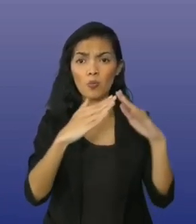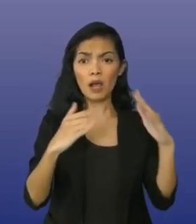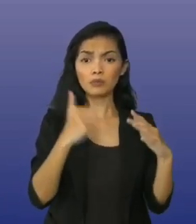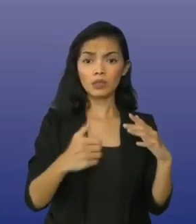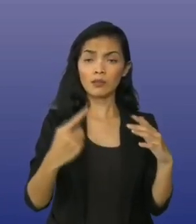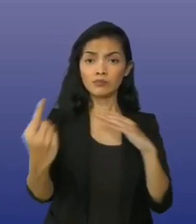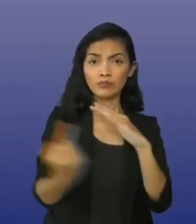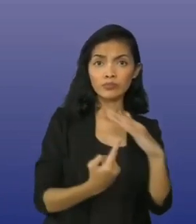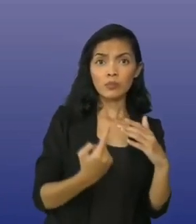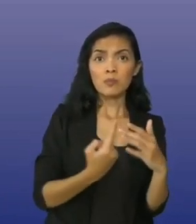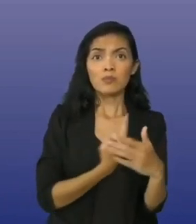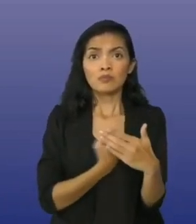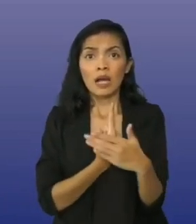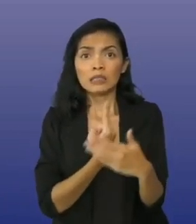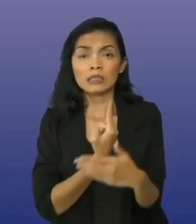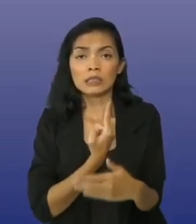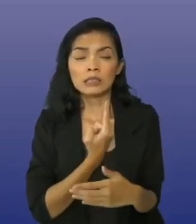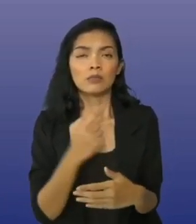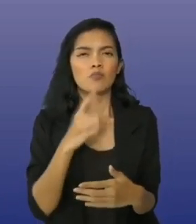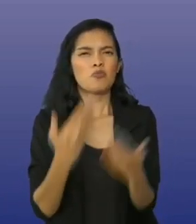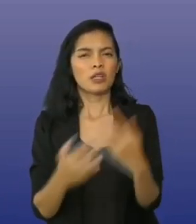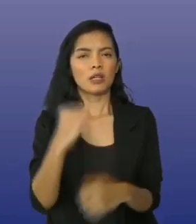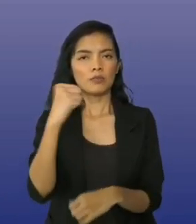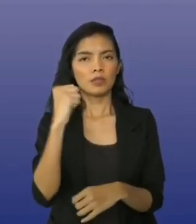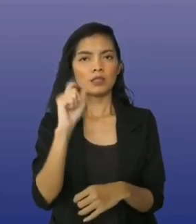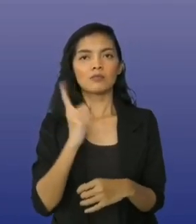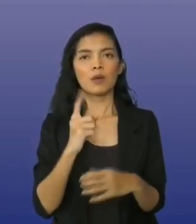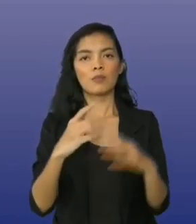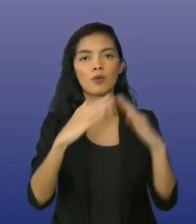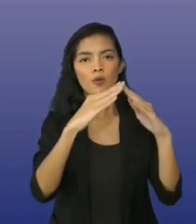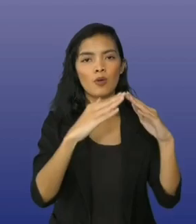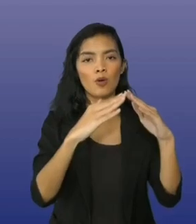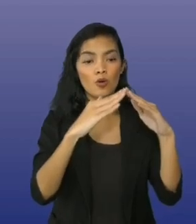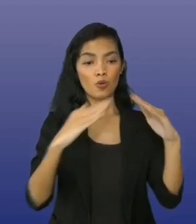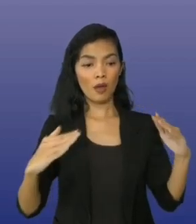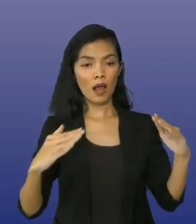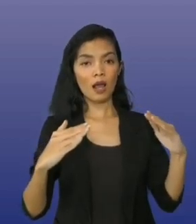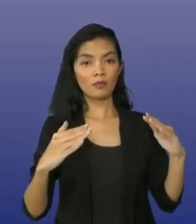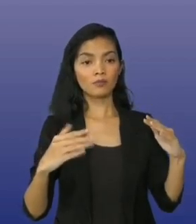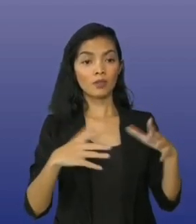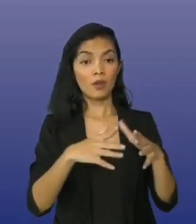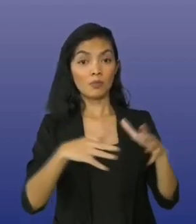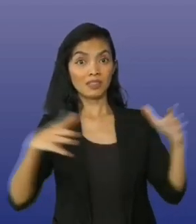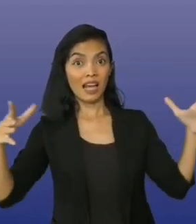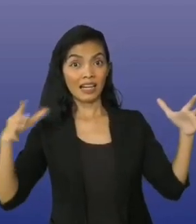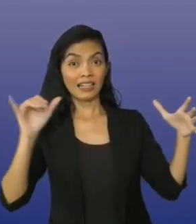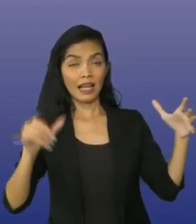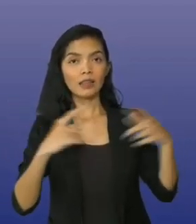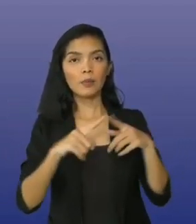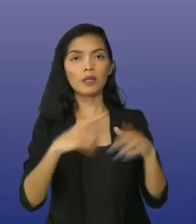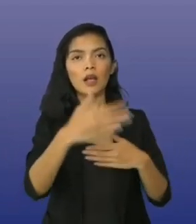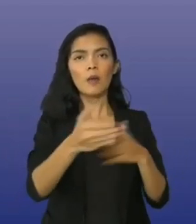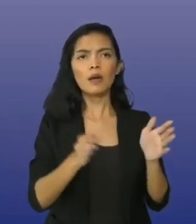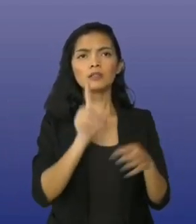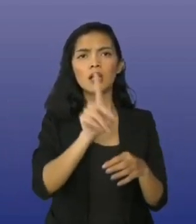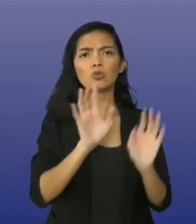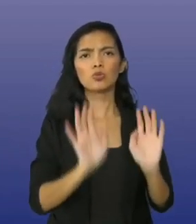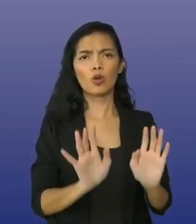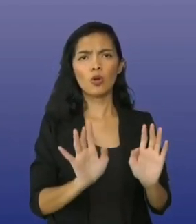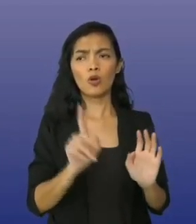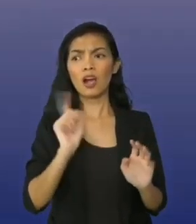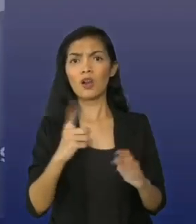Mandiri Kenapa karena biasanya Ruak volume apa luas hanya cukup tapi kamarnya cuma satu nah